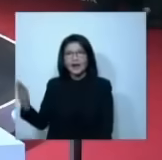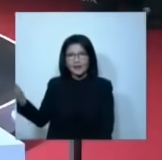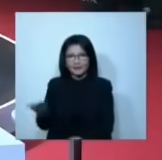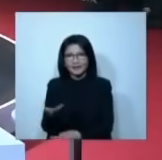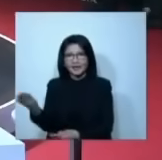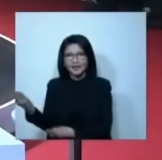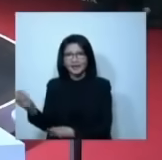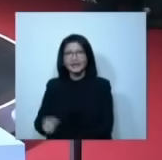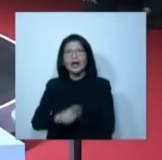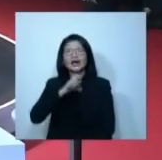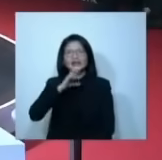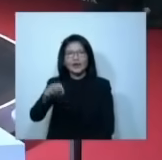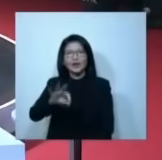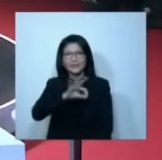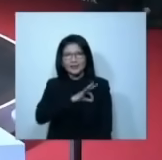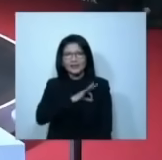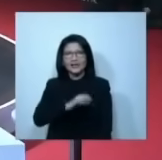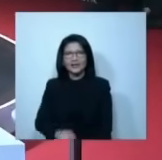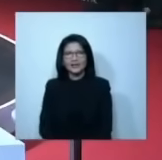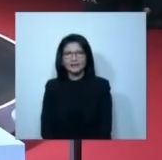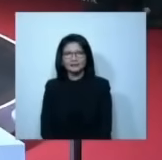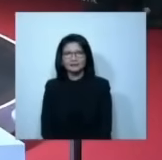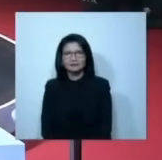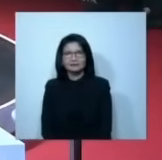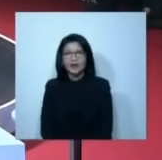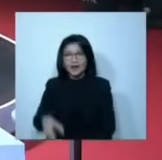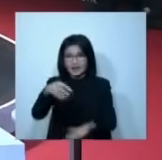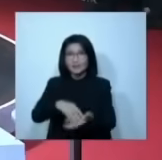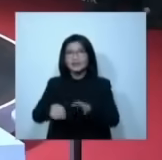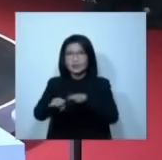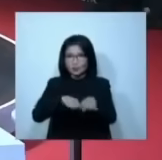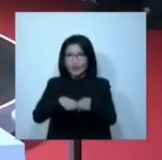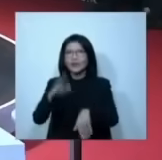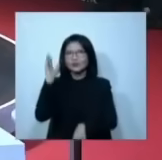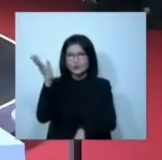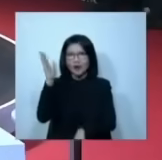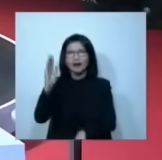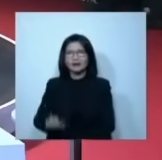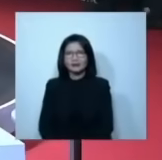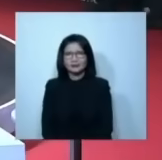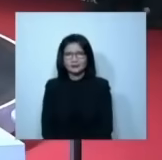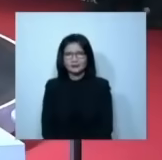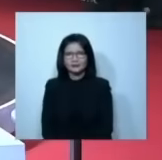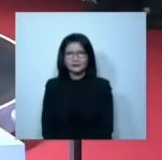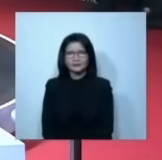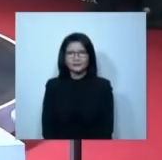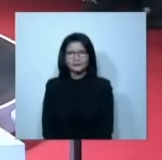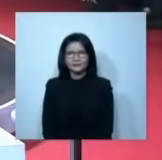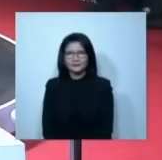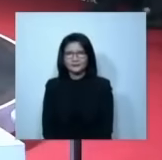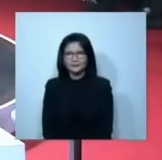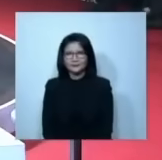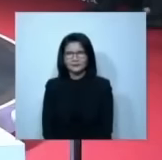defend-nya sangat bagus ya Jadi tadi malam menurut saya ada tiga isu yang justru ketiga isunya muncul dari